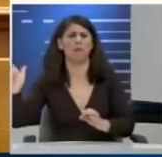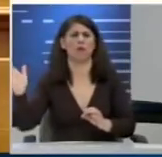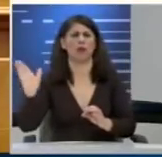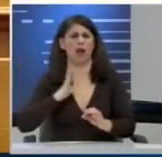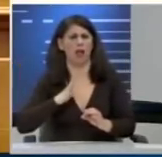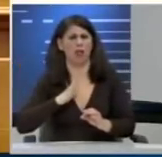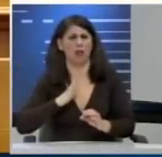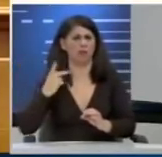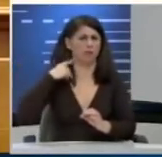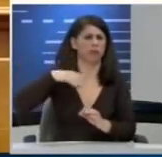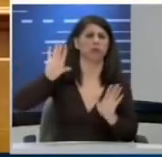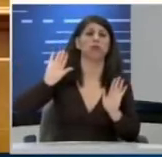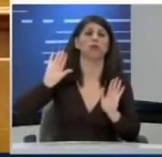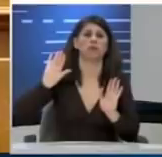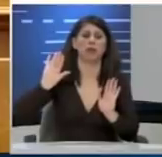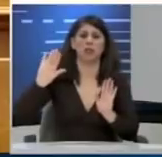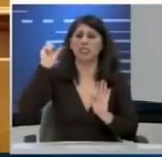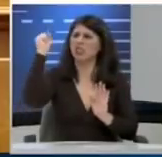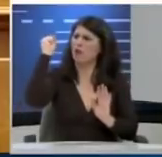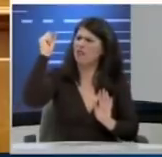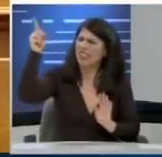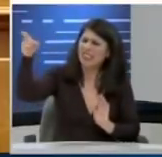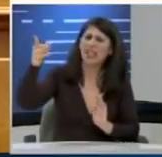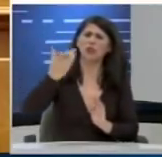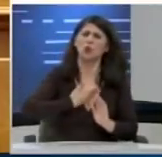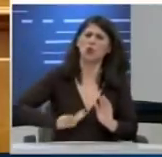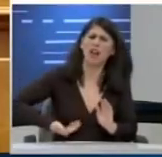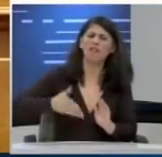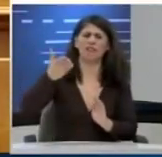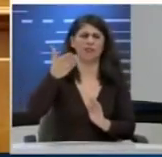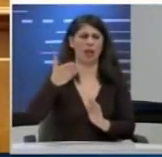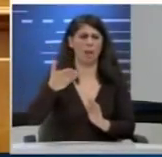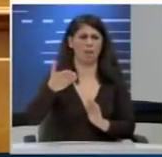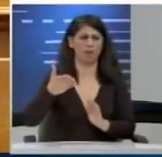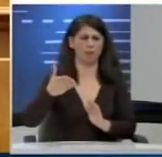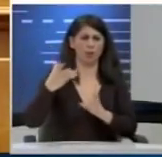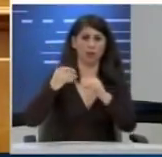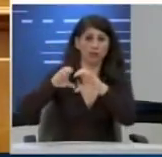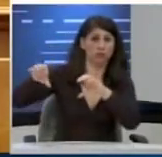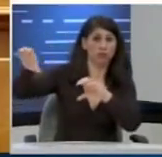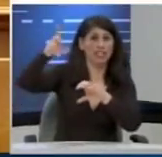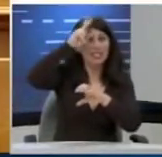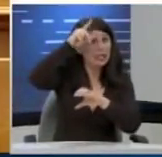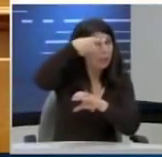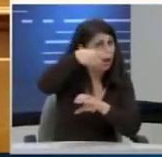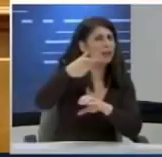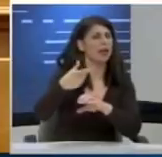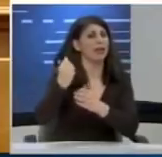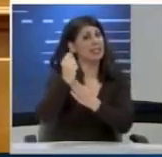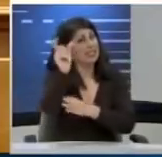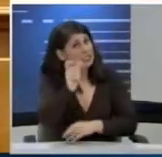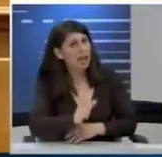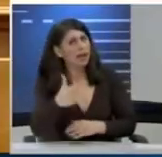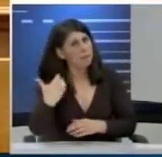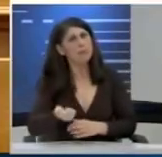ανυπότακτους στη Σοβιετική Ένωση, στη Γαλλία, την Ισπανία, στη Γιουγκοσλαβία, αλλά και στη Γερμανία και στην